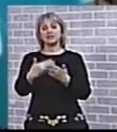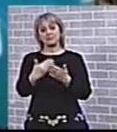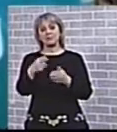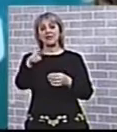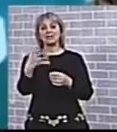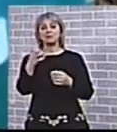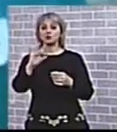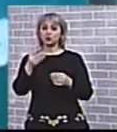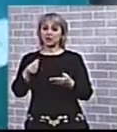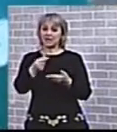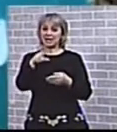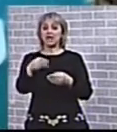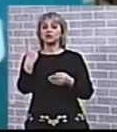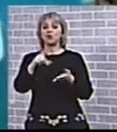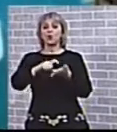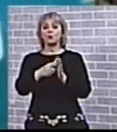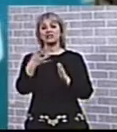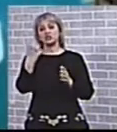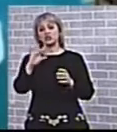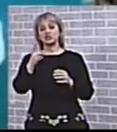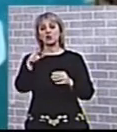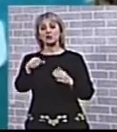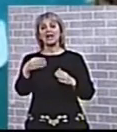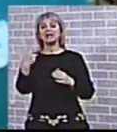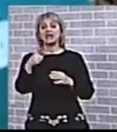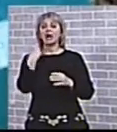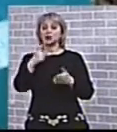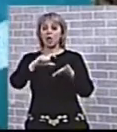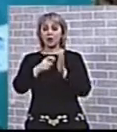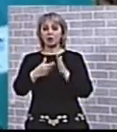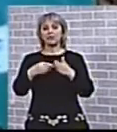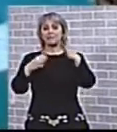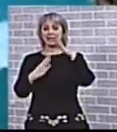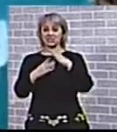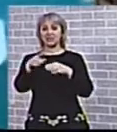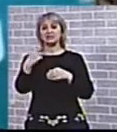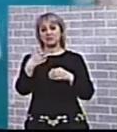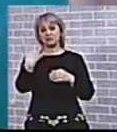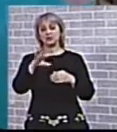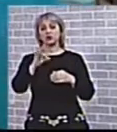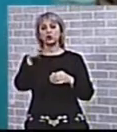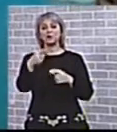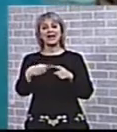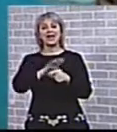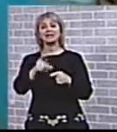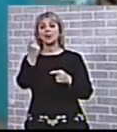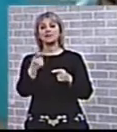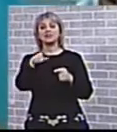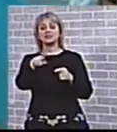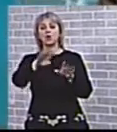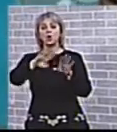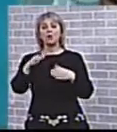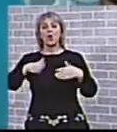где-то в пределах 500 рублей, с двухкомнатной где-то 400 рублей, и с однокомнатной предел 250 рублей. Это мизер